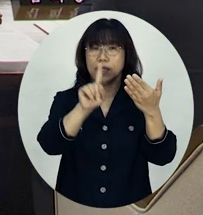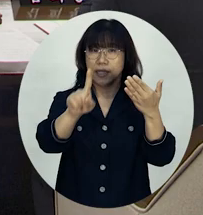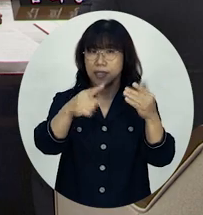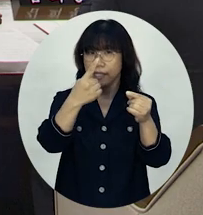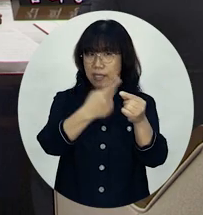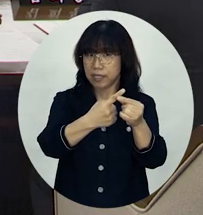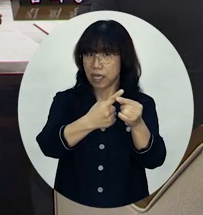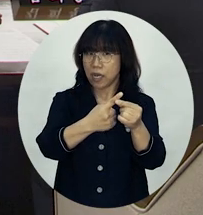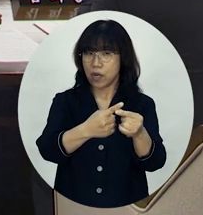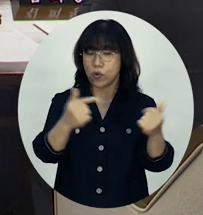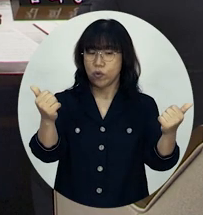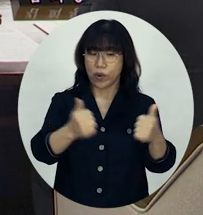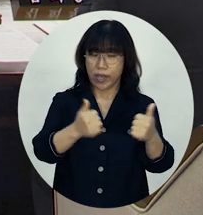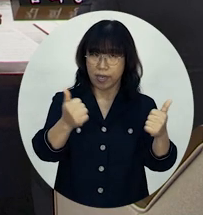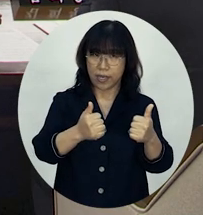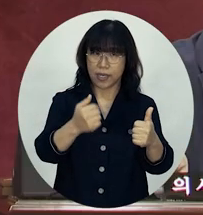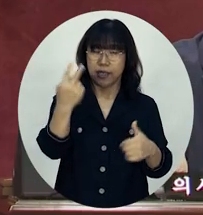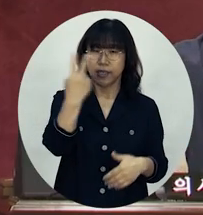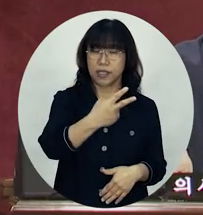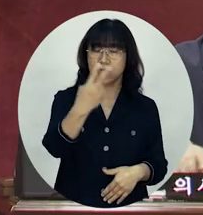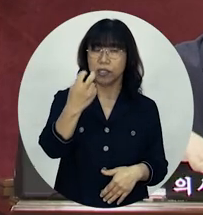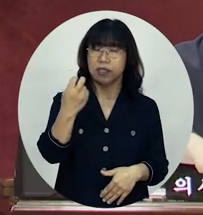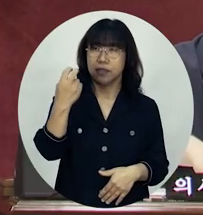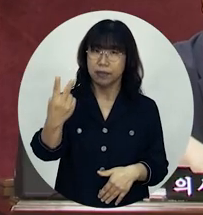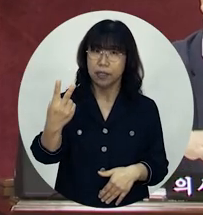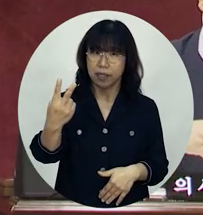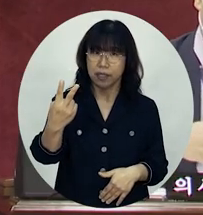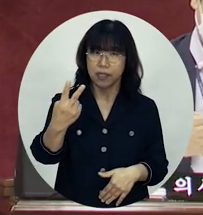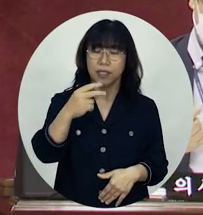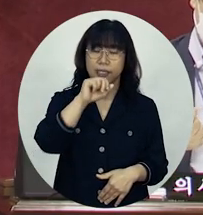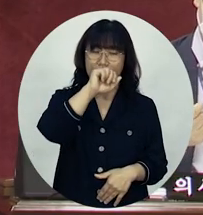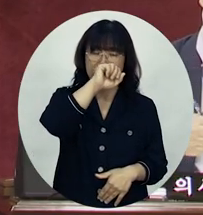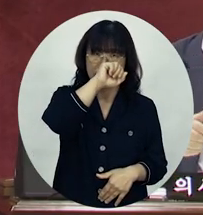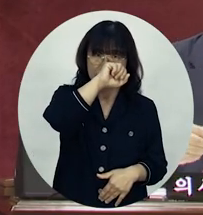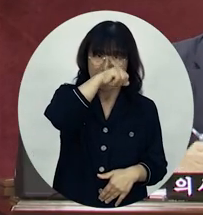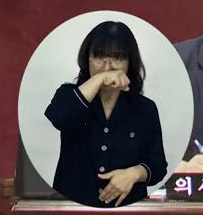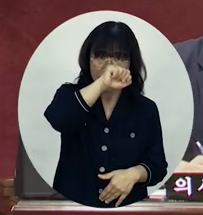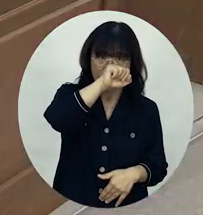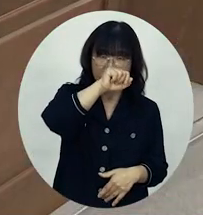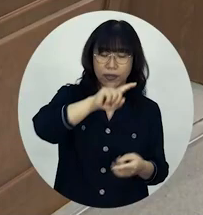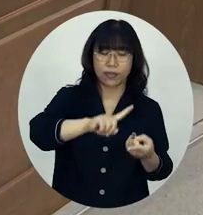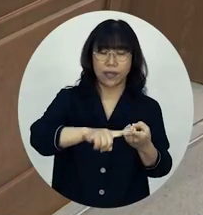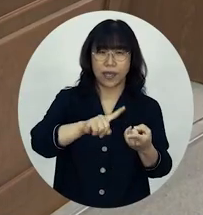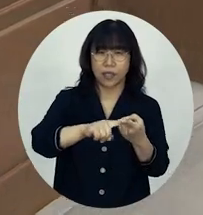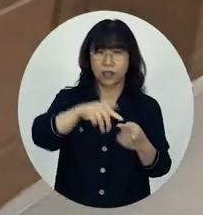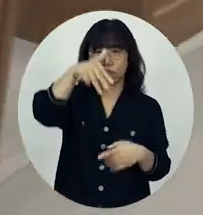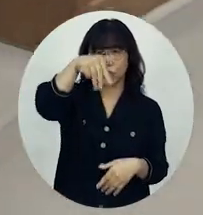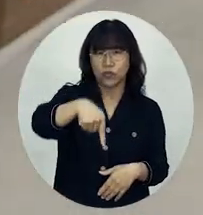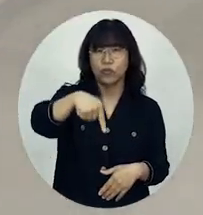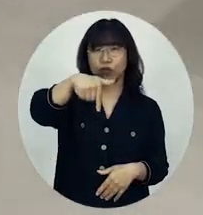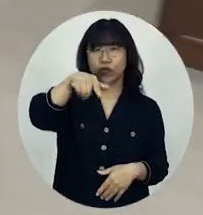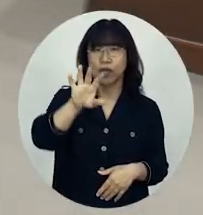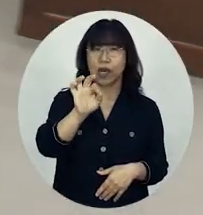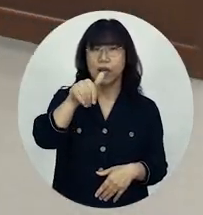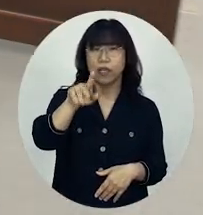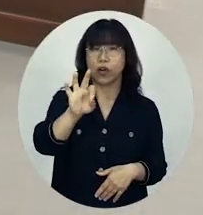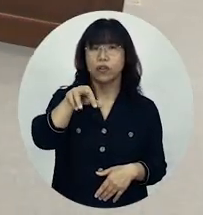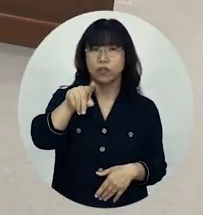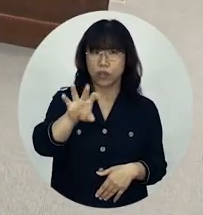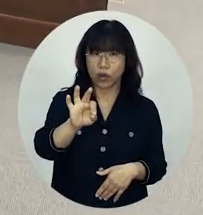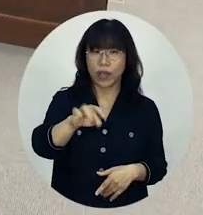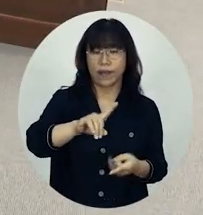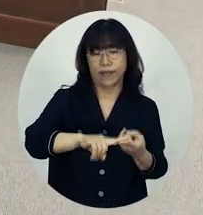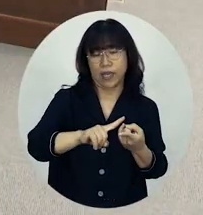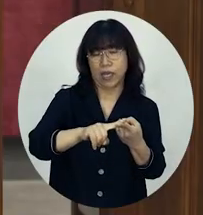지난 9월 1일 열린 1차 본회의에서는 2022년 도 제 1 회 세입 세출 추가경정 예산안 제출에 따른